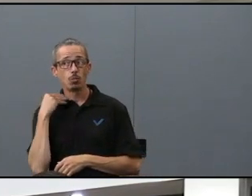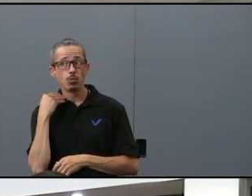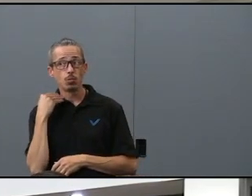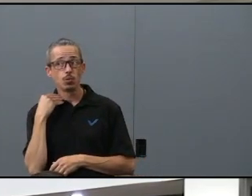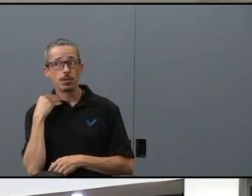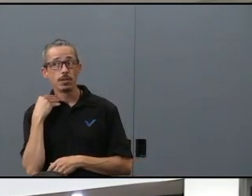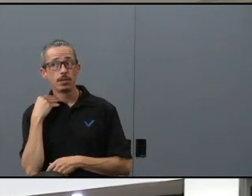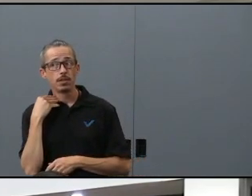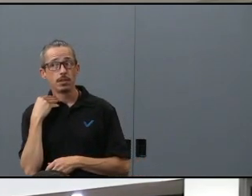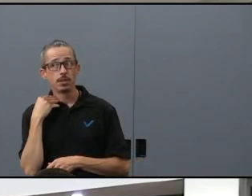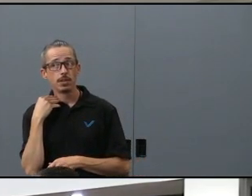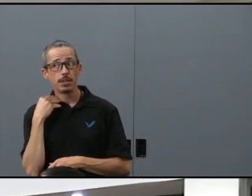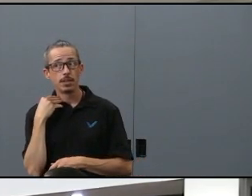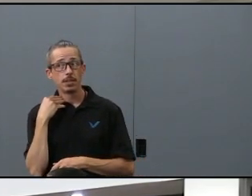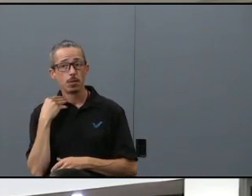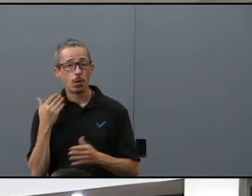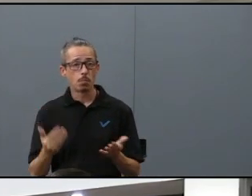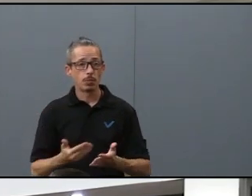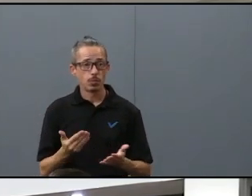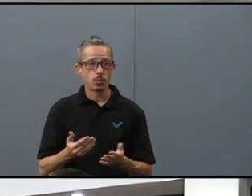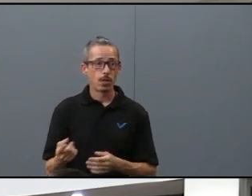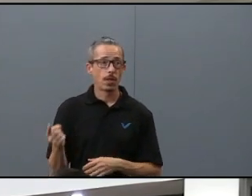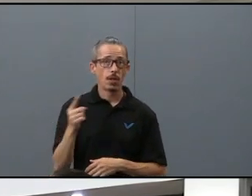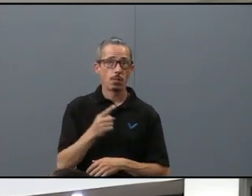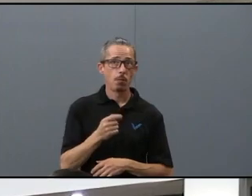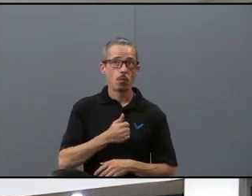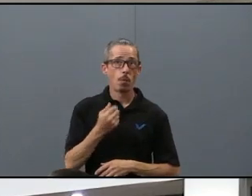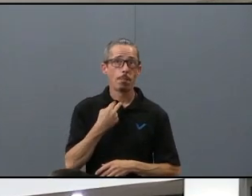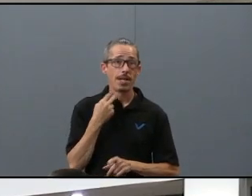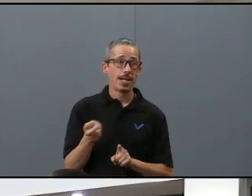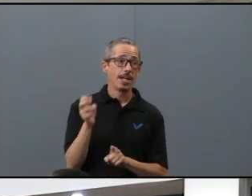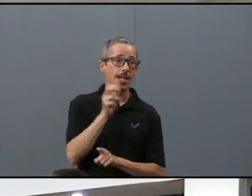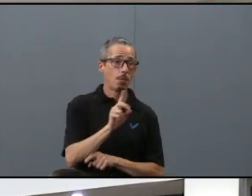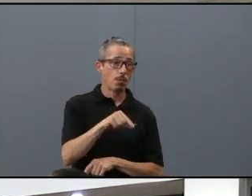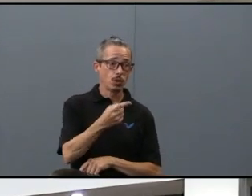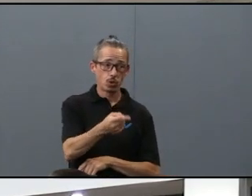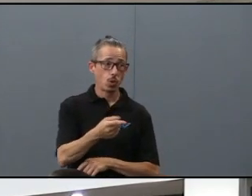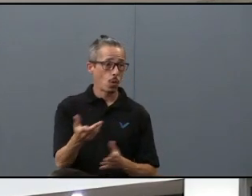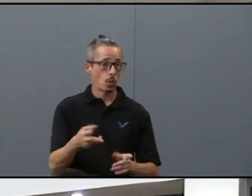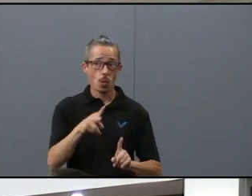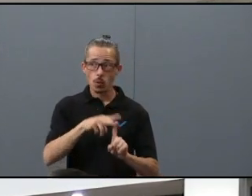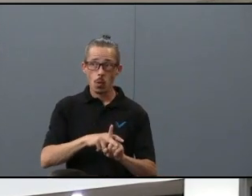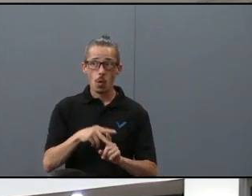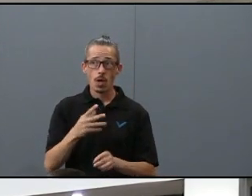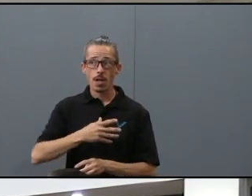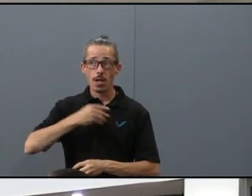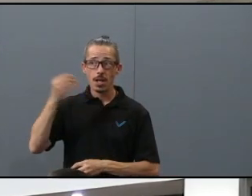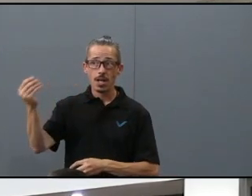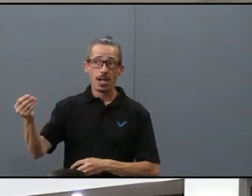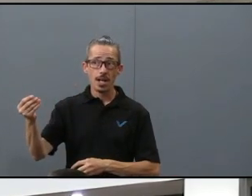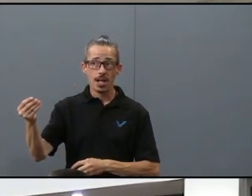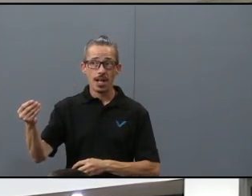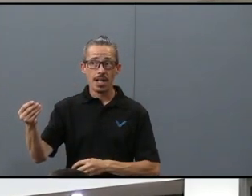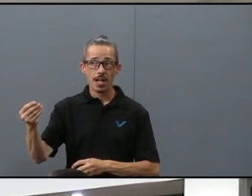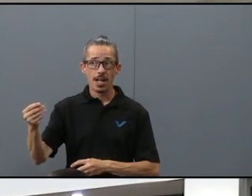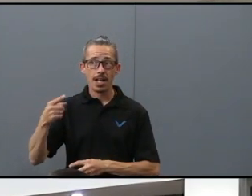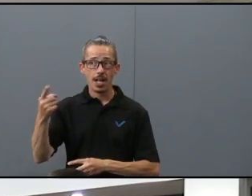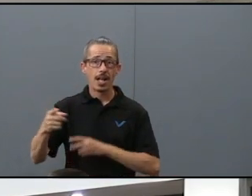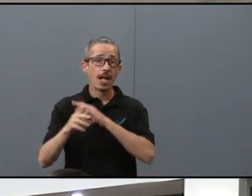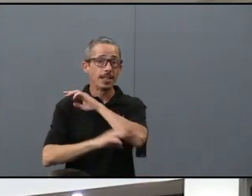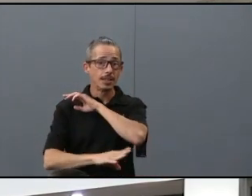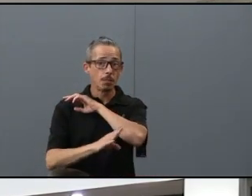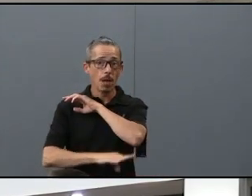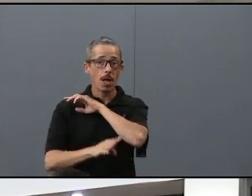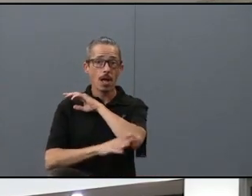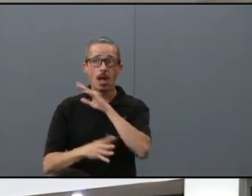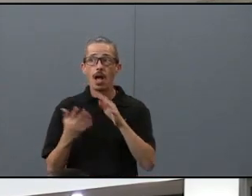j'ai pas pu être présent par j'avais un contreetemp la prochaine rencontre je pourrais pas être là parce j'is à l'extérieur ça va-être en septembre puis